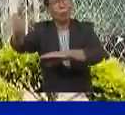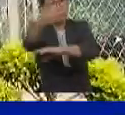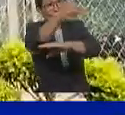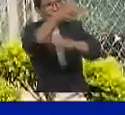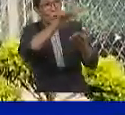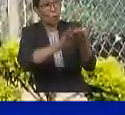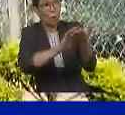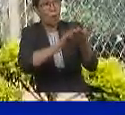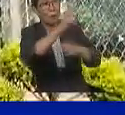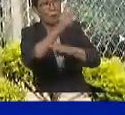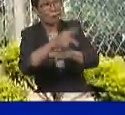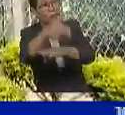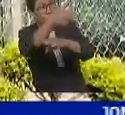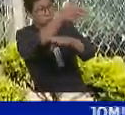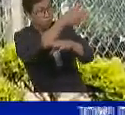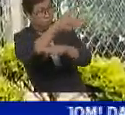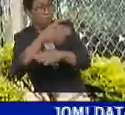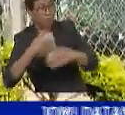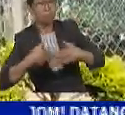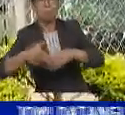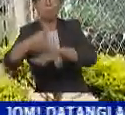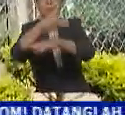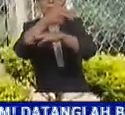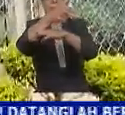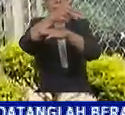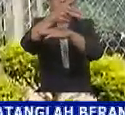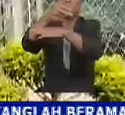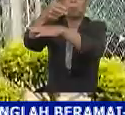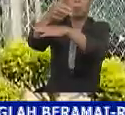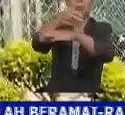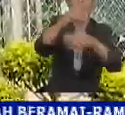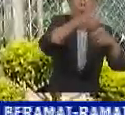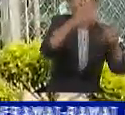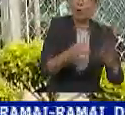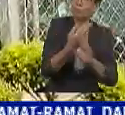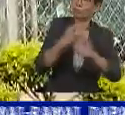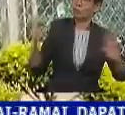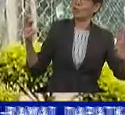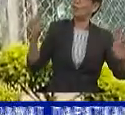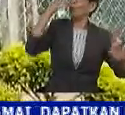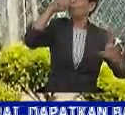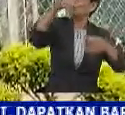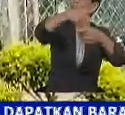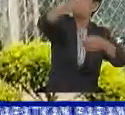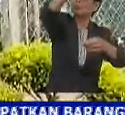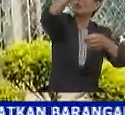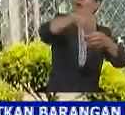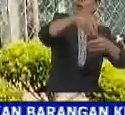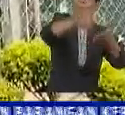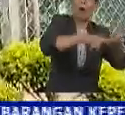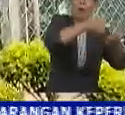kebangsaan Apa kami disini mendapati Ya pengundi sudah bersedia untuk menjalankan tanggungjawab terhadap